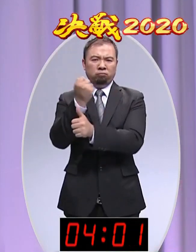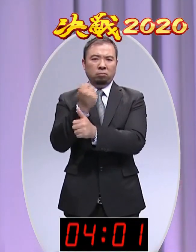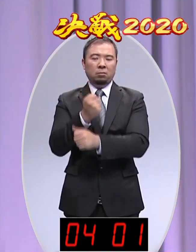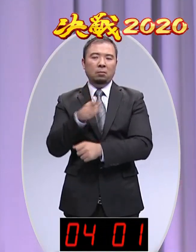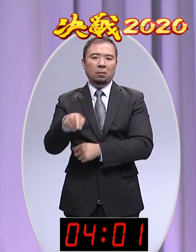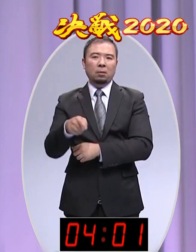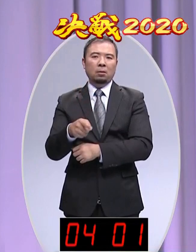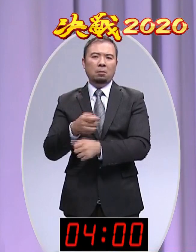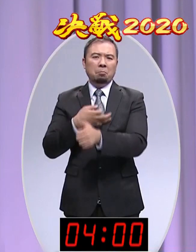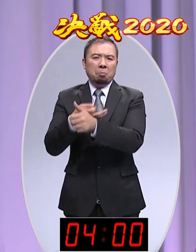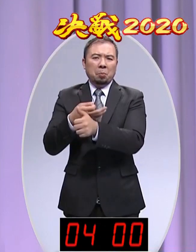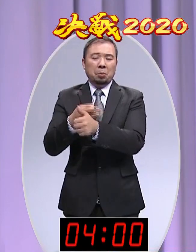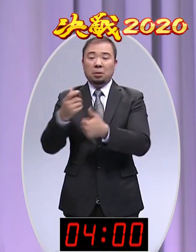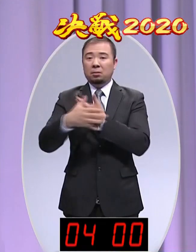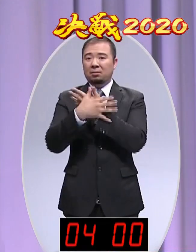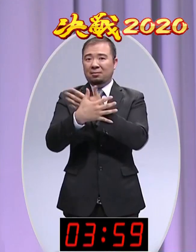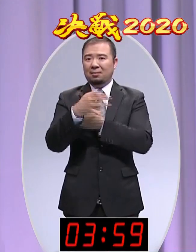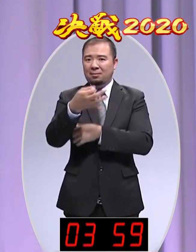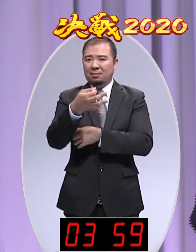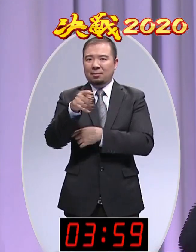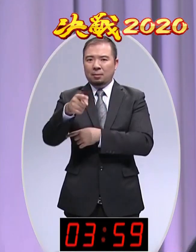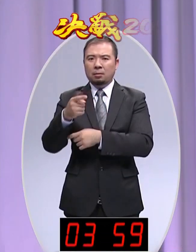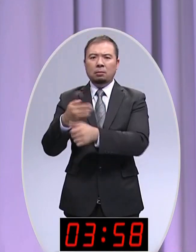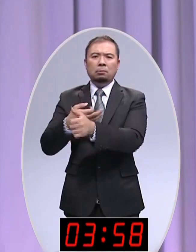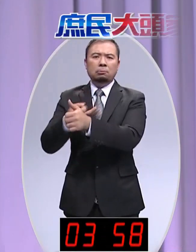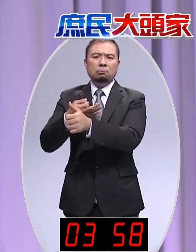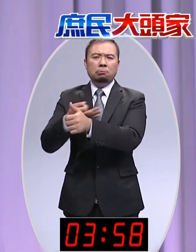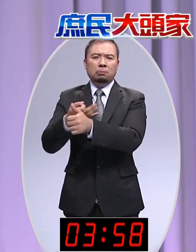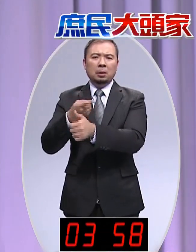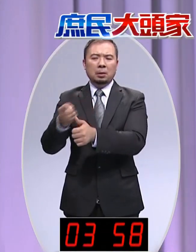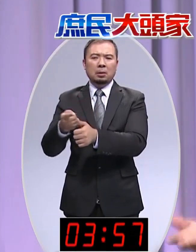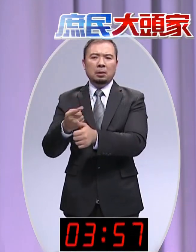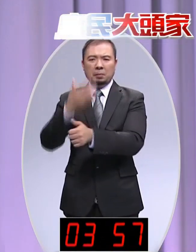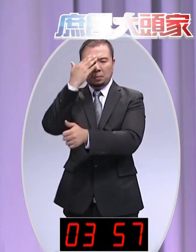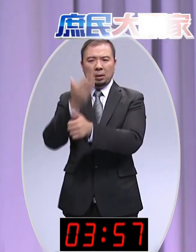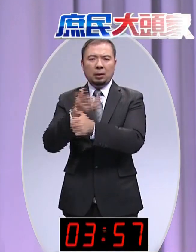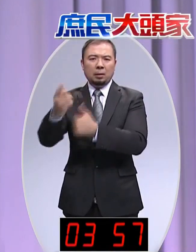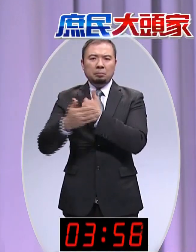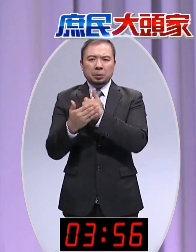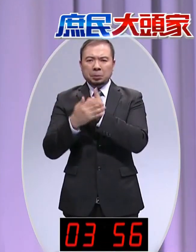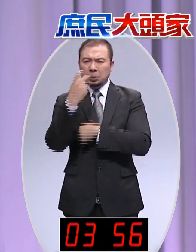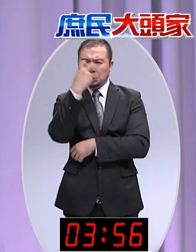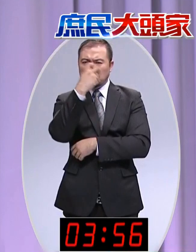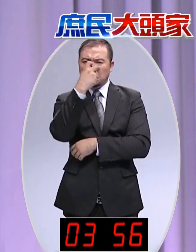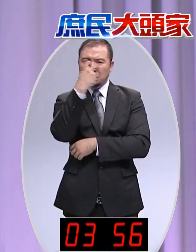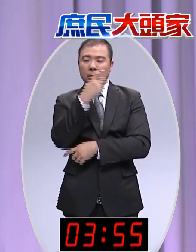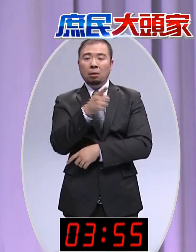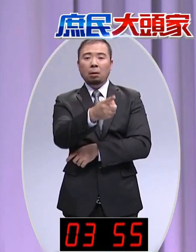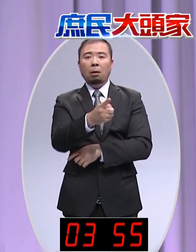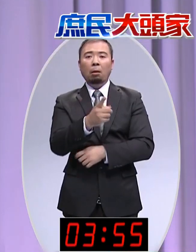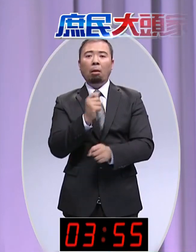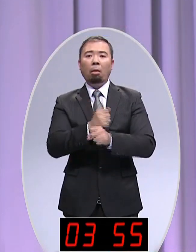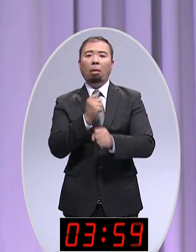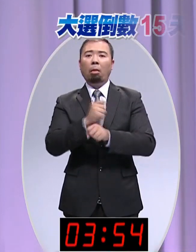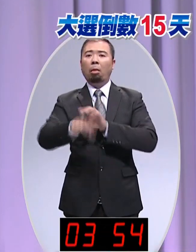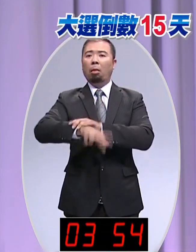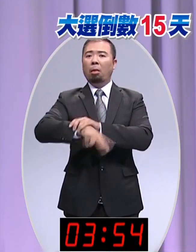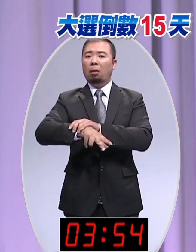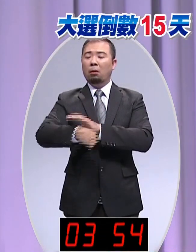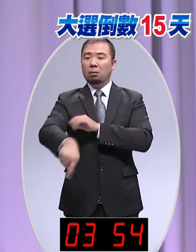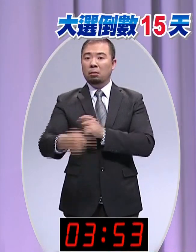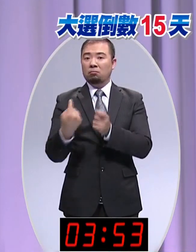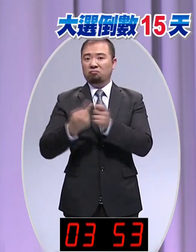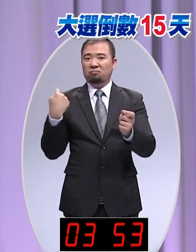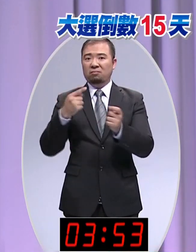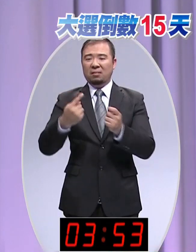奖金，拜托他们去检查这些煤炭，你都不做。我们去年 死于肺腺癌已